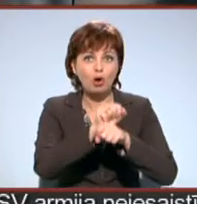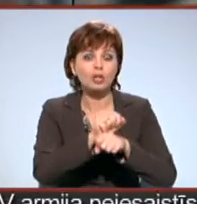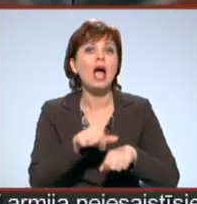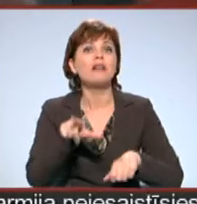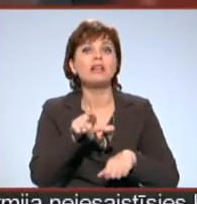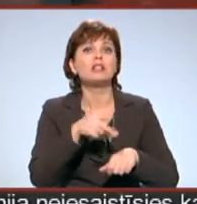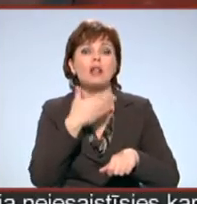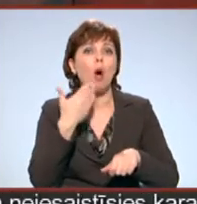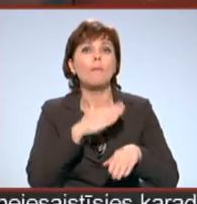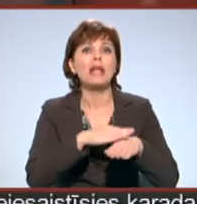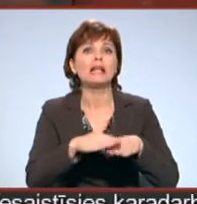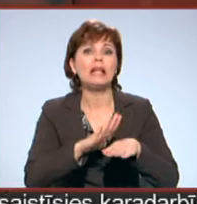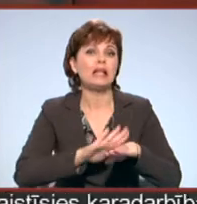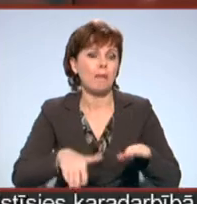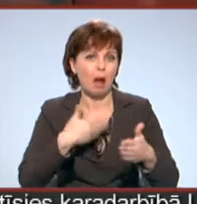nepamatotas. Turpināja Gars Lazdiņš.